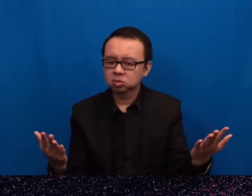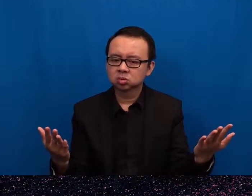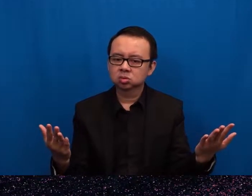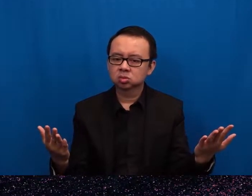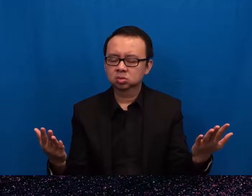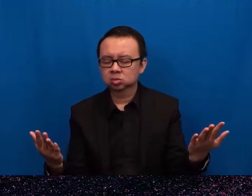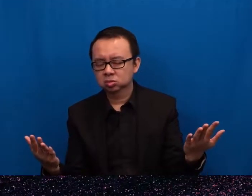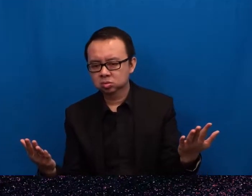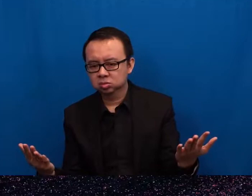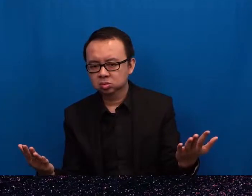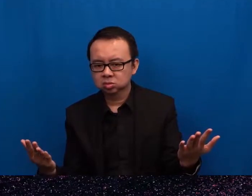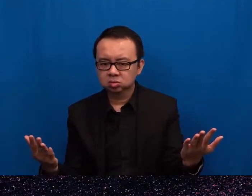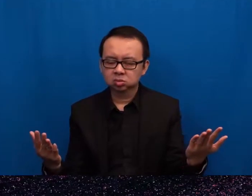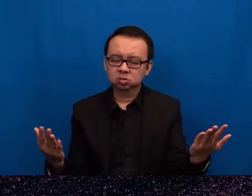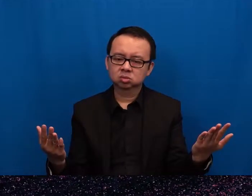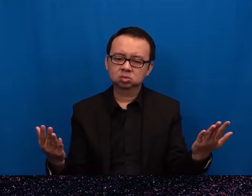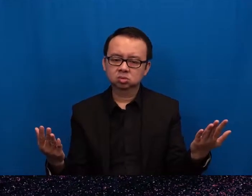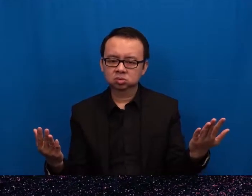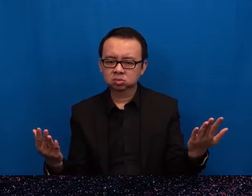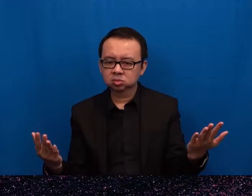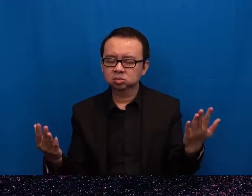Inalalamaya sananamaya so.